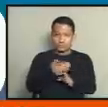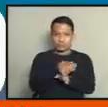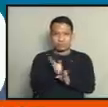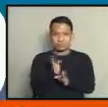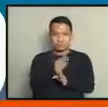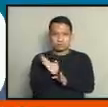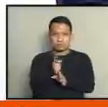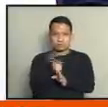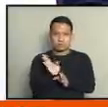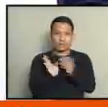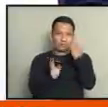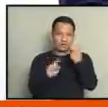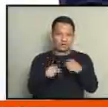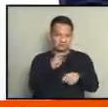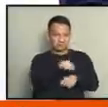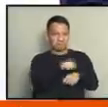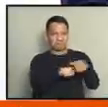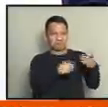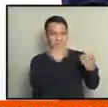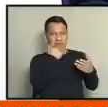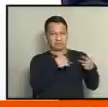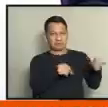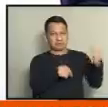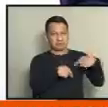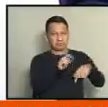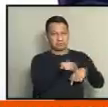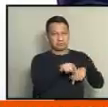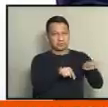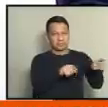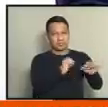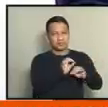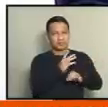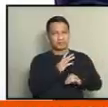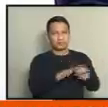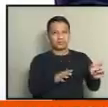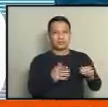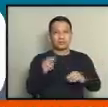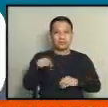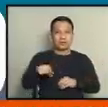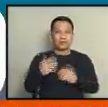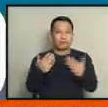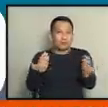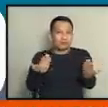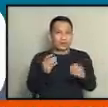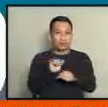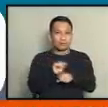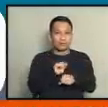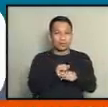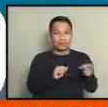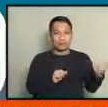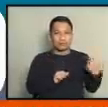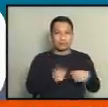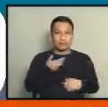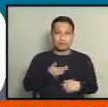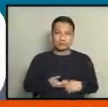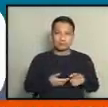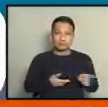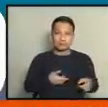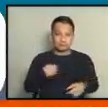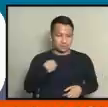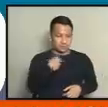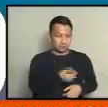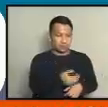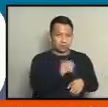dahil ito sila yung nangangailangan at the point of their vulnerability dahil nga wala silang trabaho at nagugutom, and